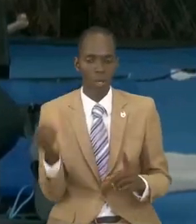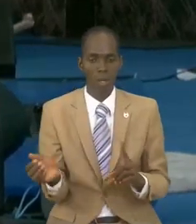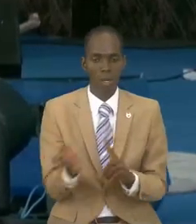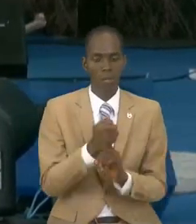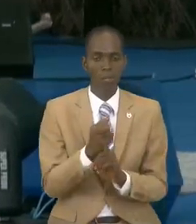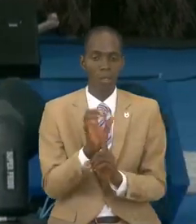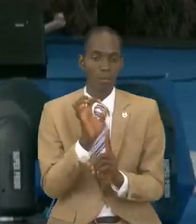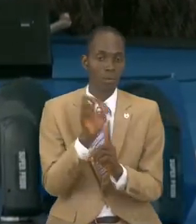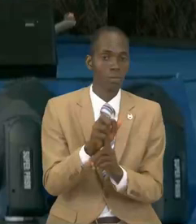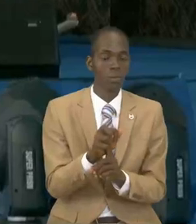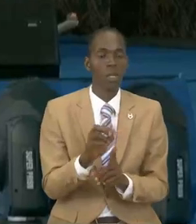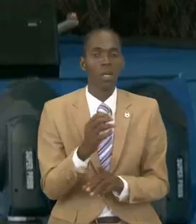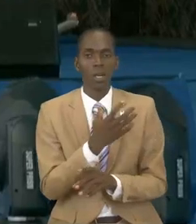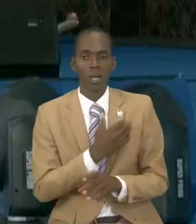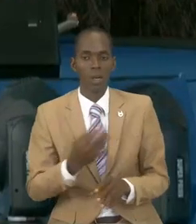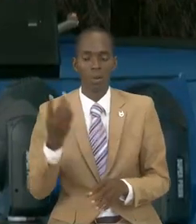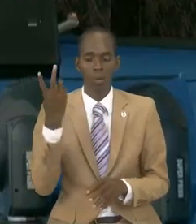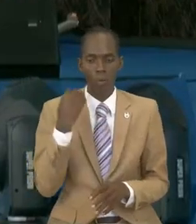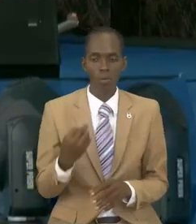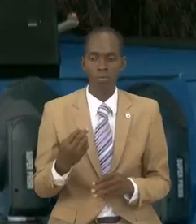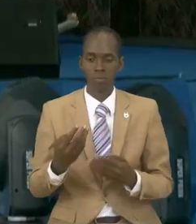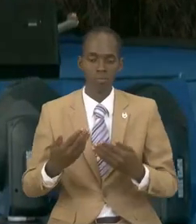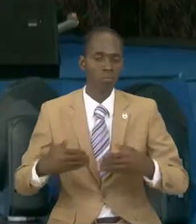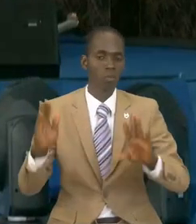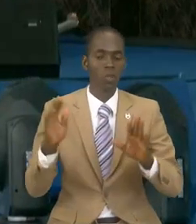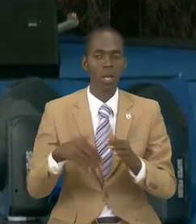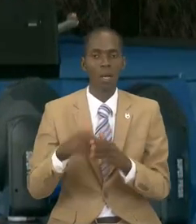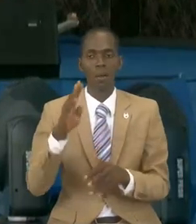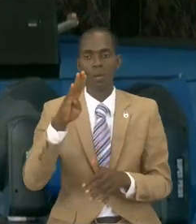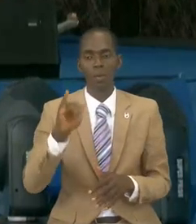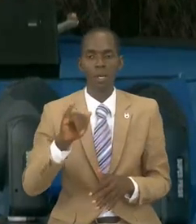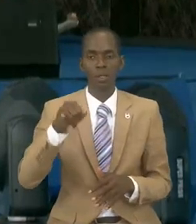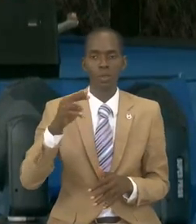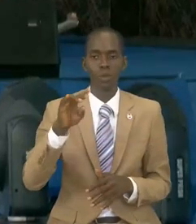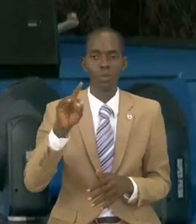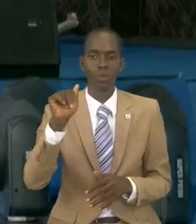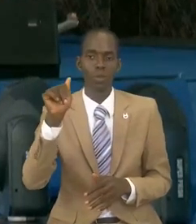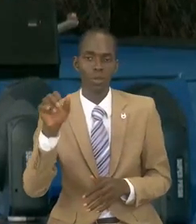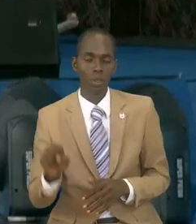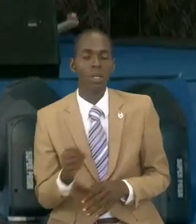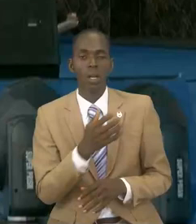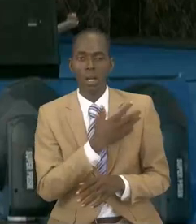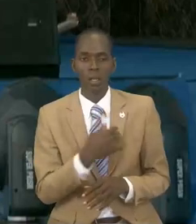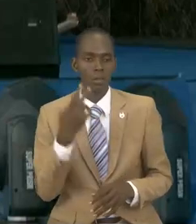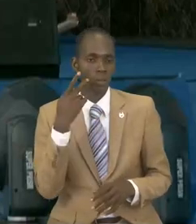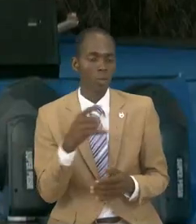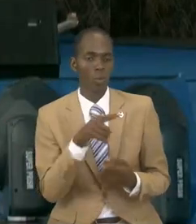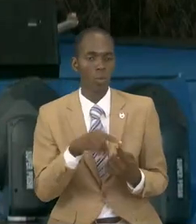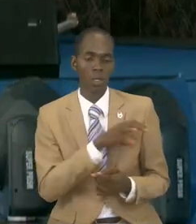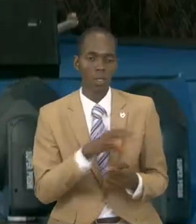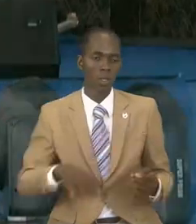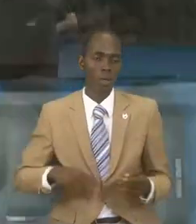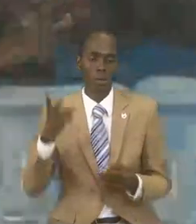trahi. Ils l'ont vu lorsqu'il était crucifié. Ils l'ont vu lorsqu'il était mort. Et